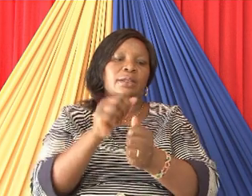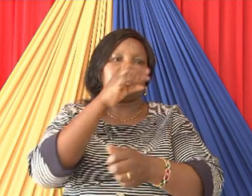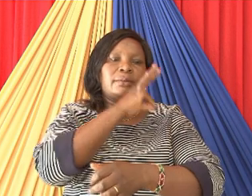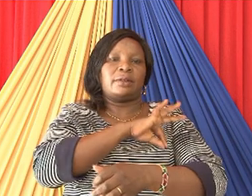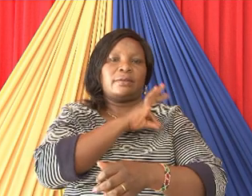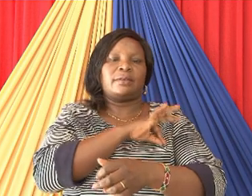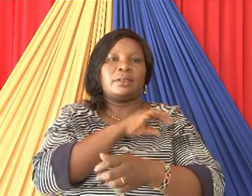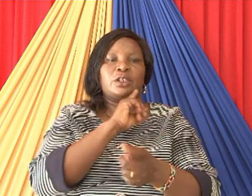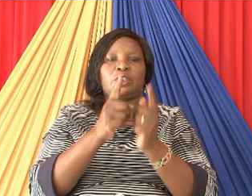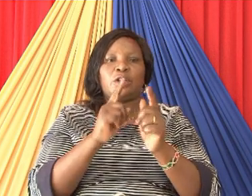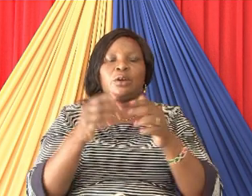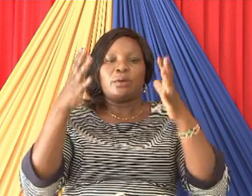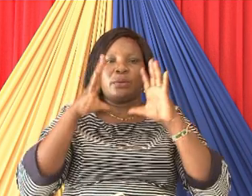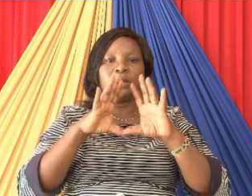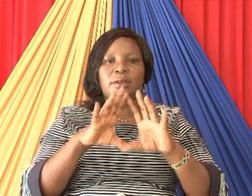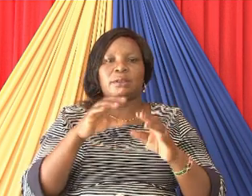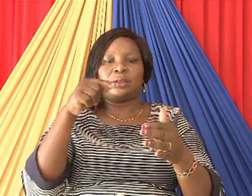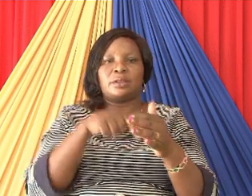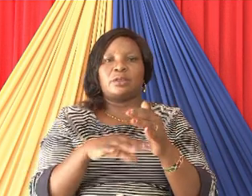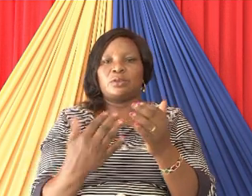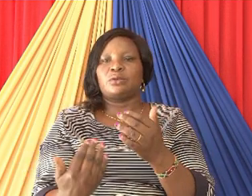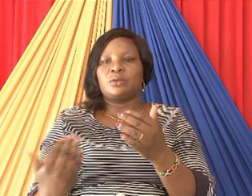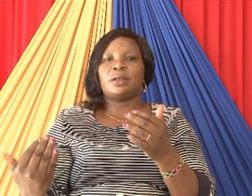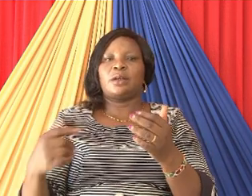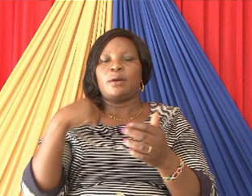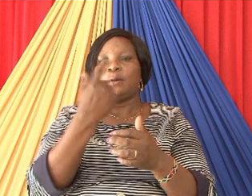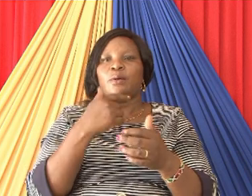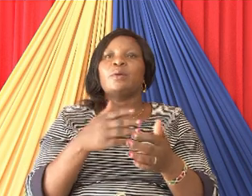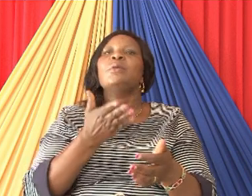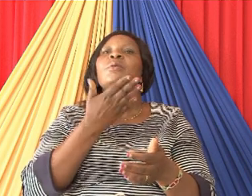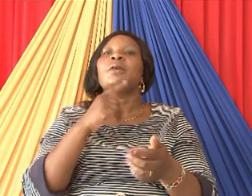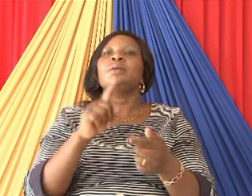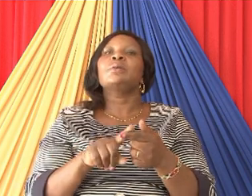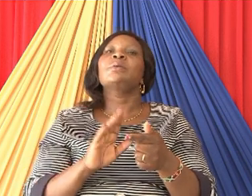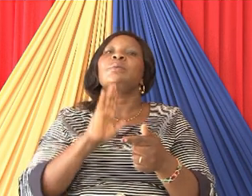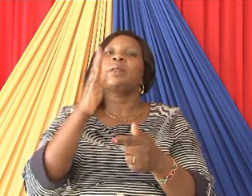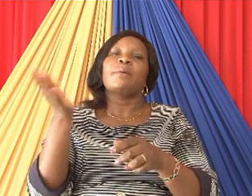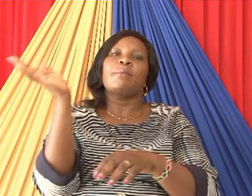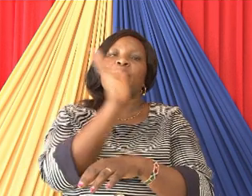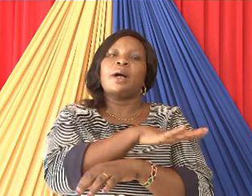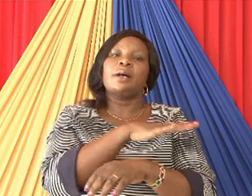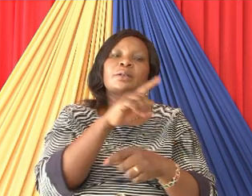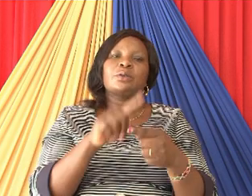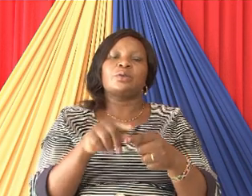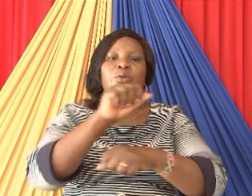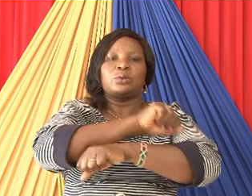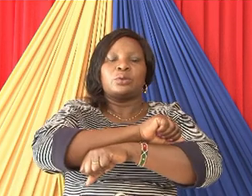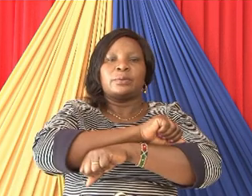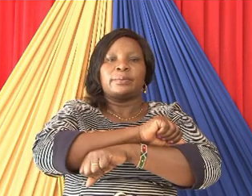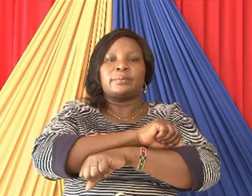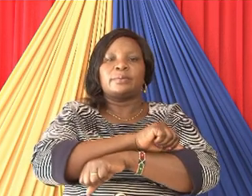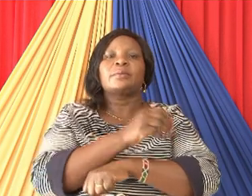speak your blessings upon our children ambao wanangojea kwenda shule, ewe Mungu, mwezi huu. Naomba kwamba